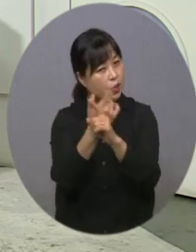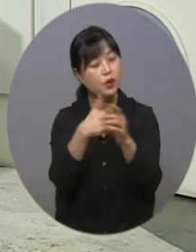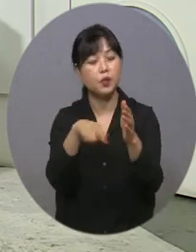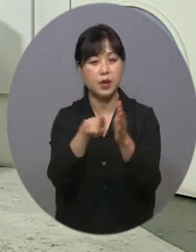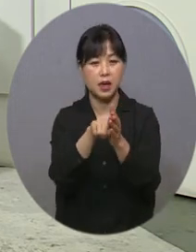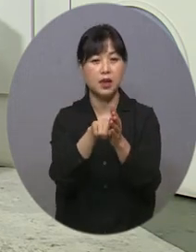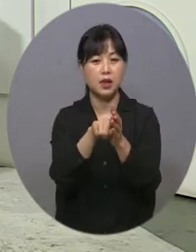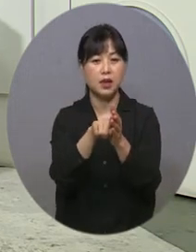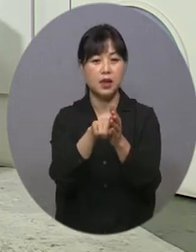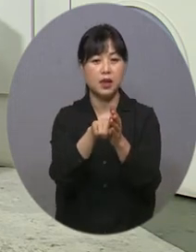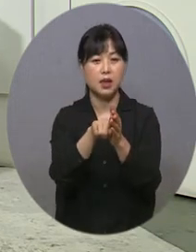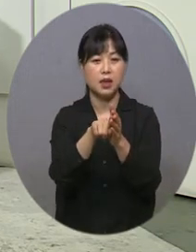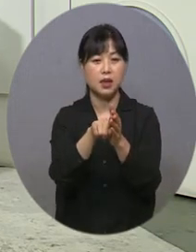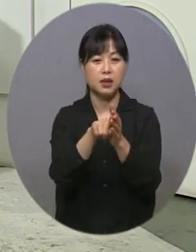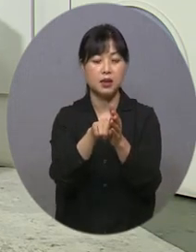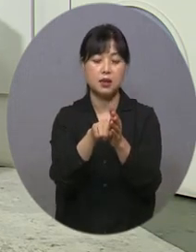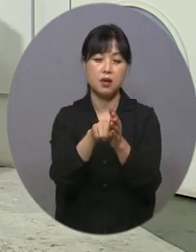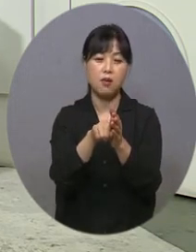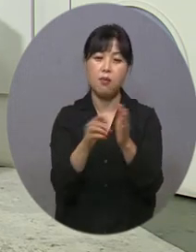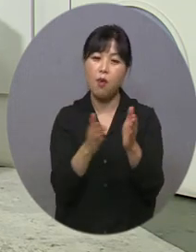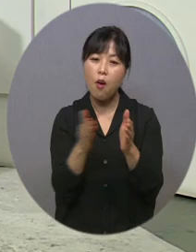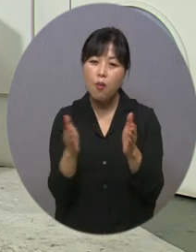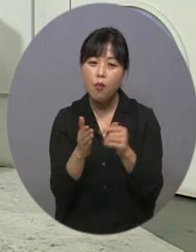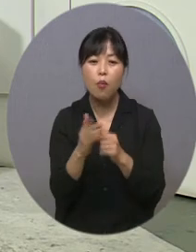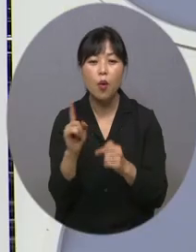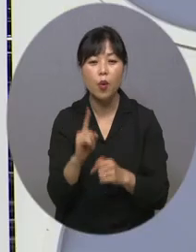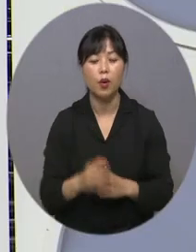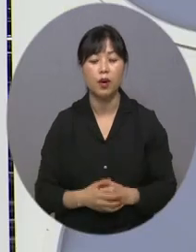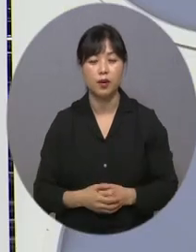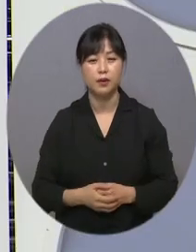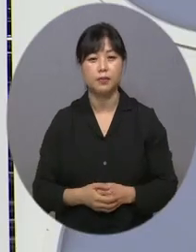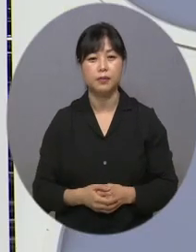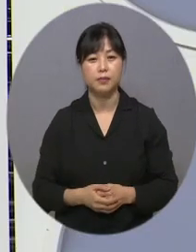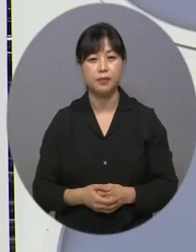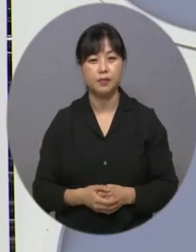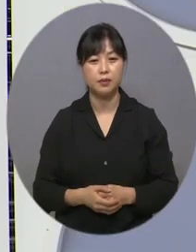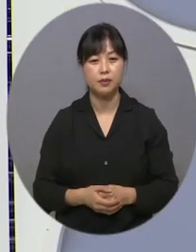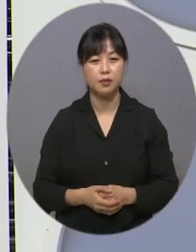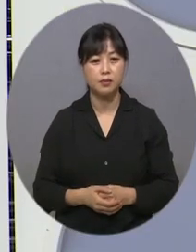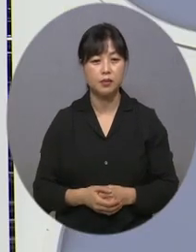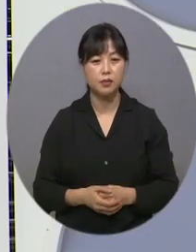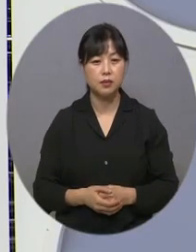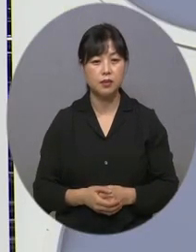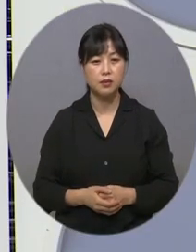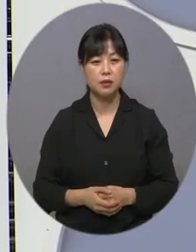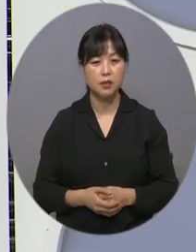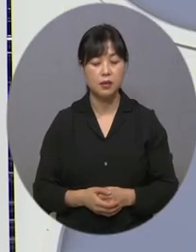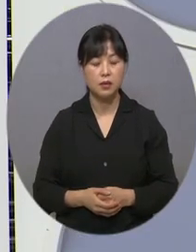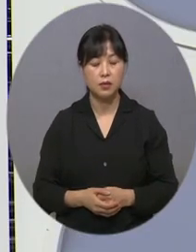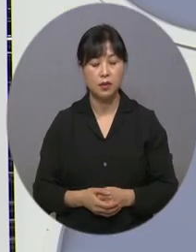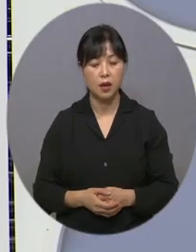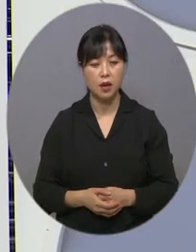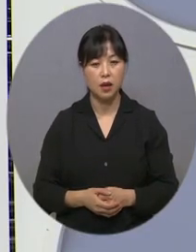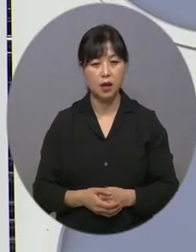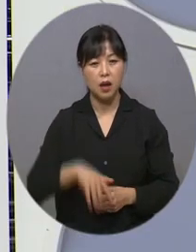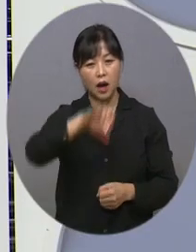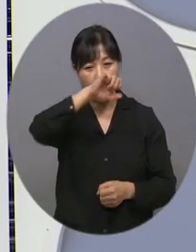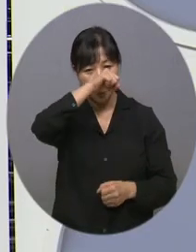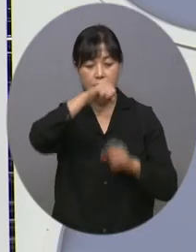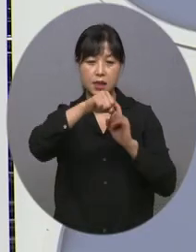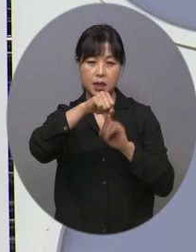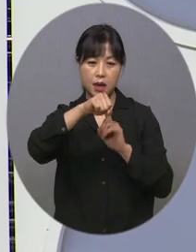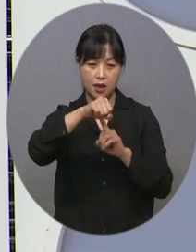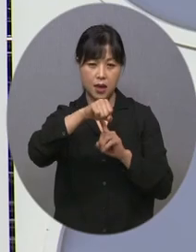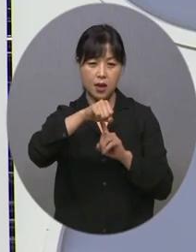그 범위가 어떤 것인지. 예. 저희가 이제 그 아프리카에 대한 인식 제고를 해서